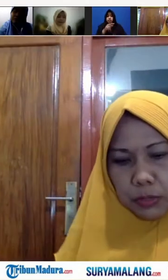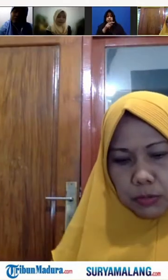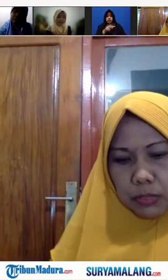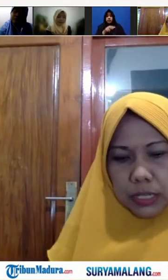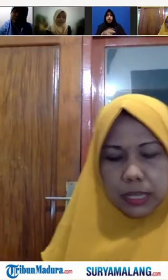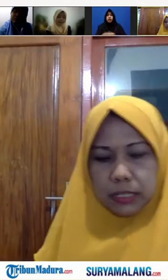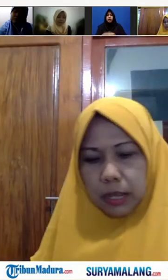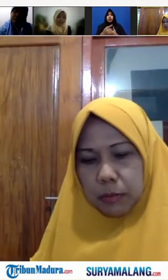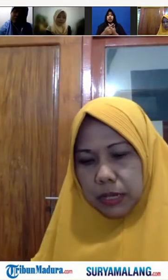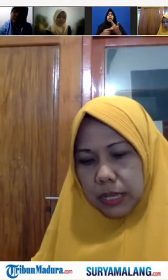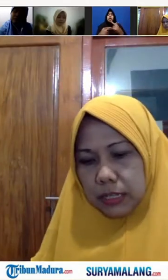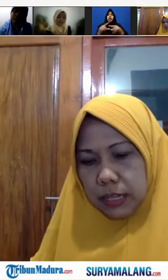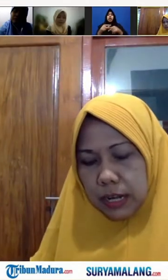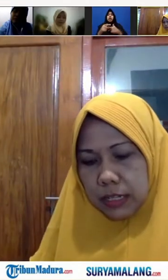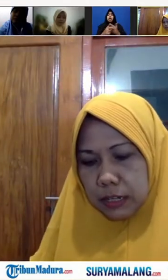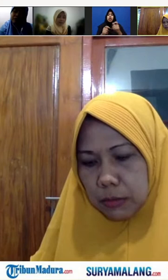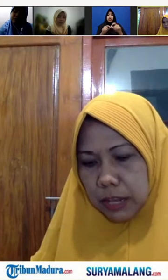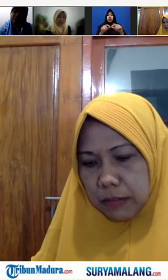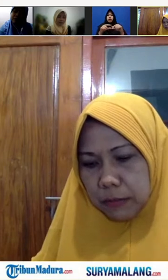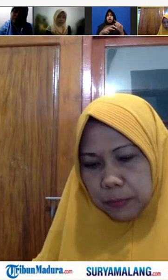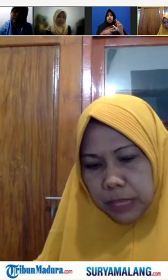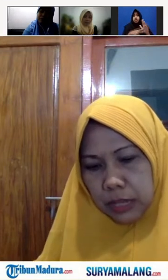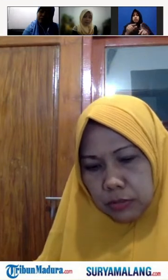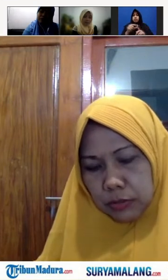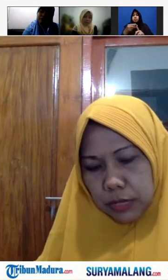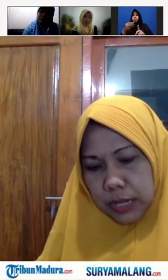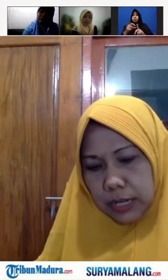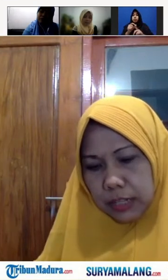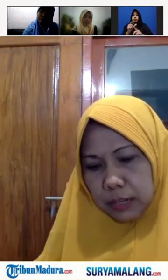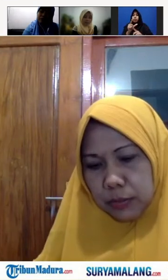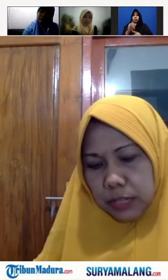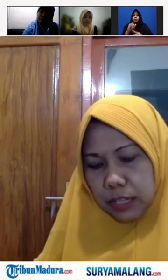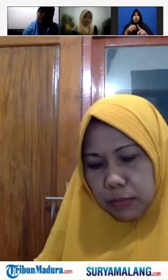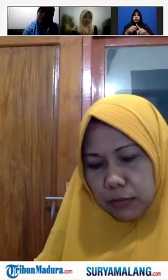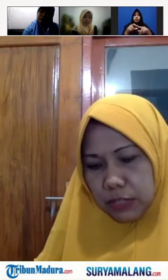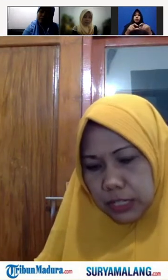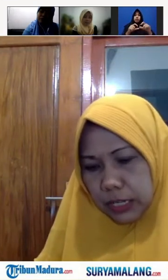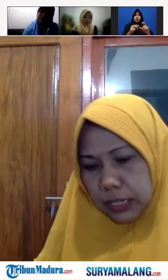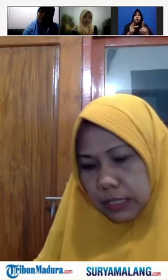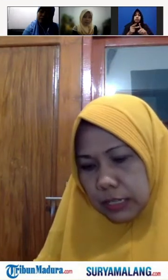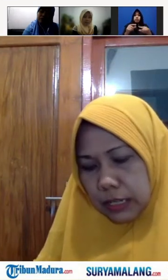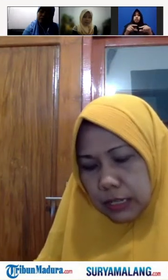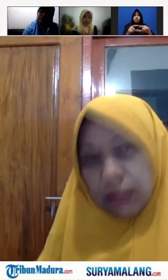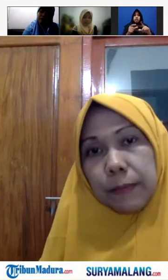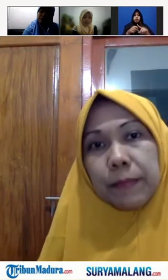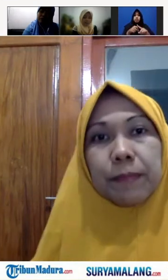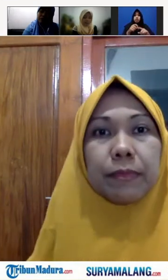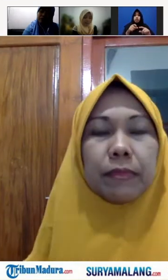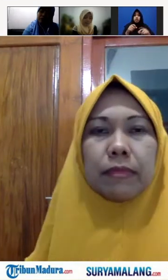Yayasan Peduli Kasih ABK secara stream live Surya dan Tribun Jatim Official.